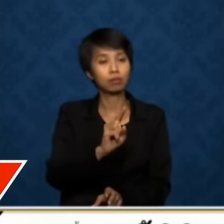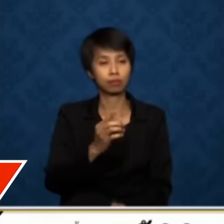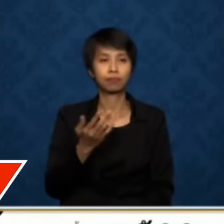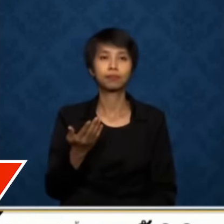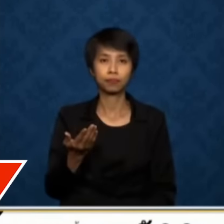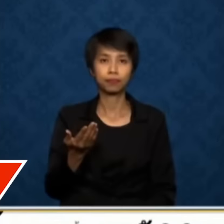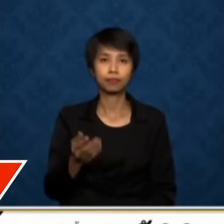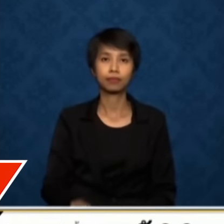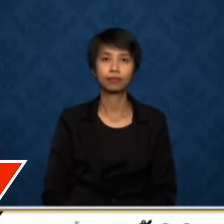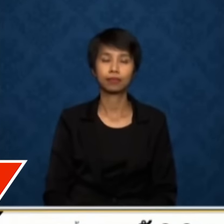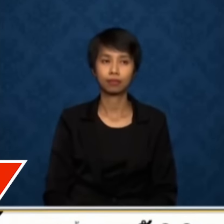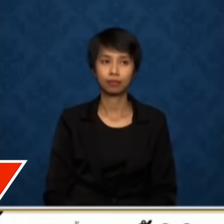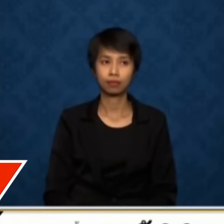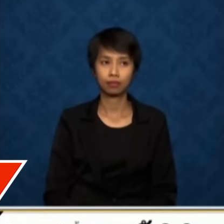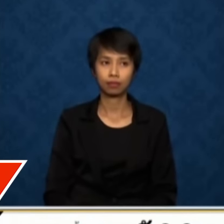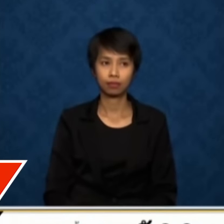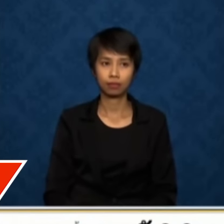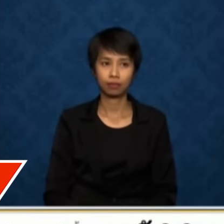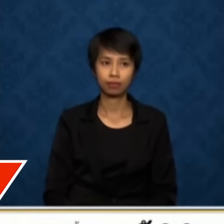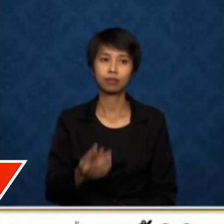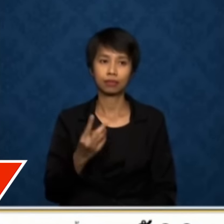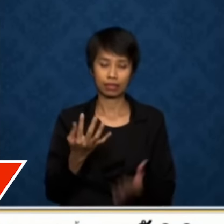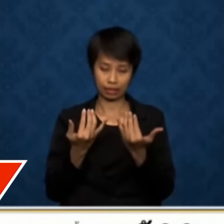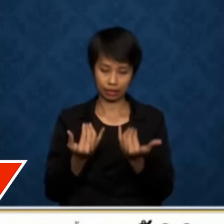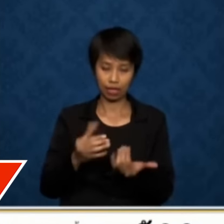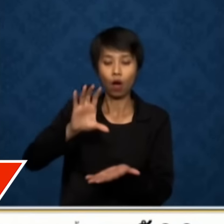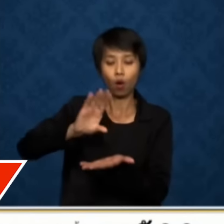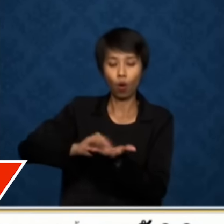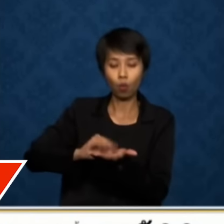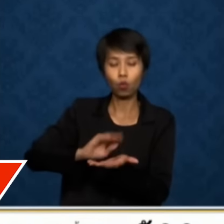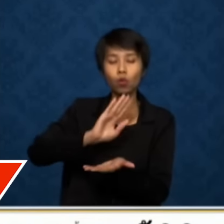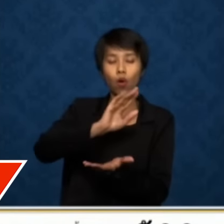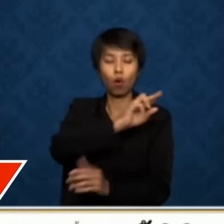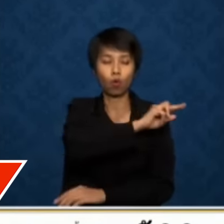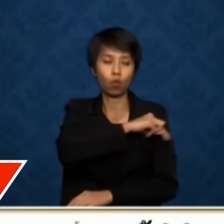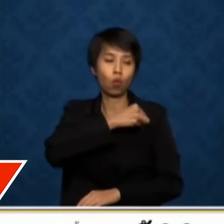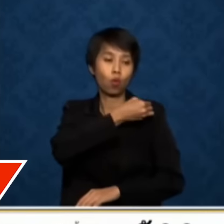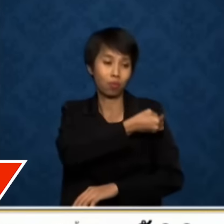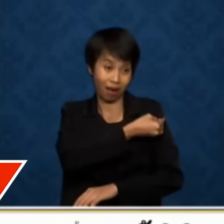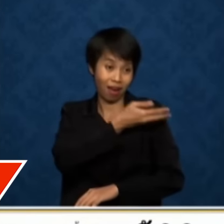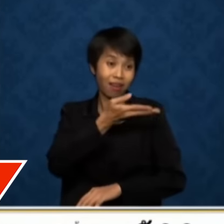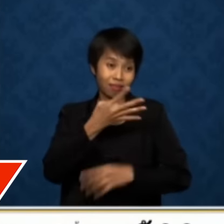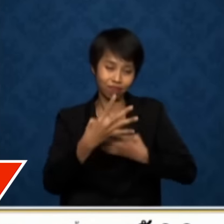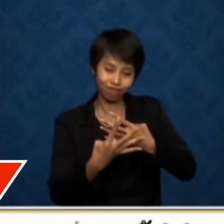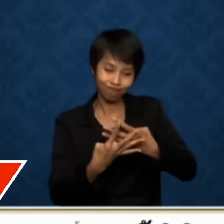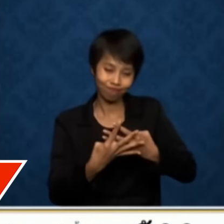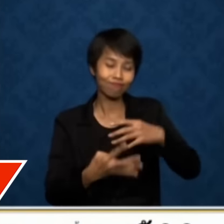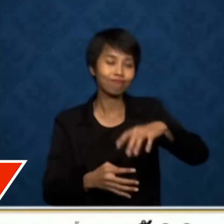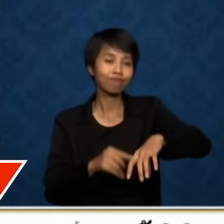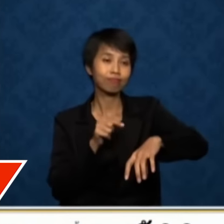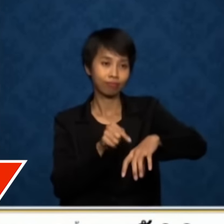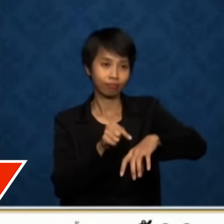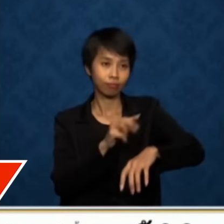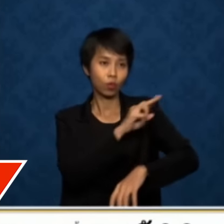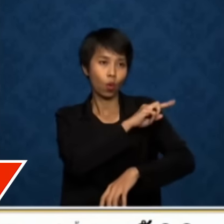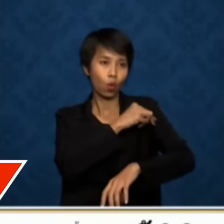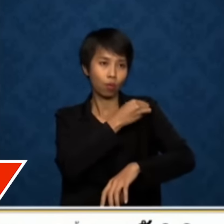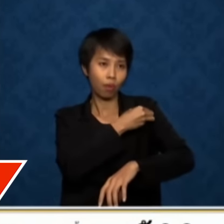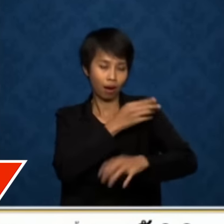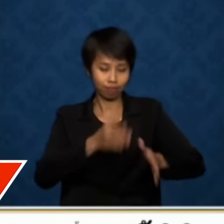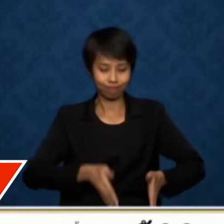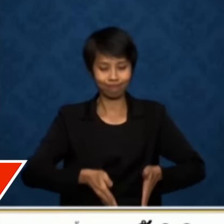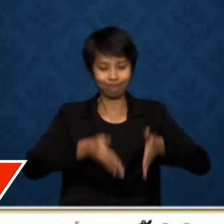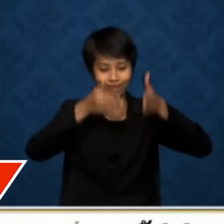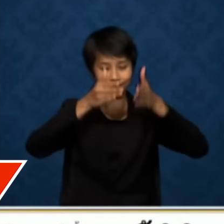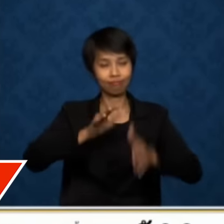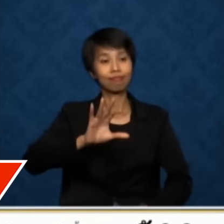ครับก็ต้องมาดูข้อมูลทั่วไปของโรงพยาบาลราชทัณฑ์นะครับโรงพยาบาลราชทัณฑ์เนี่ยเป็นโรงพยาบาลขนาด9ชั้นพื้นที่ใช้สอ